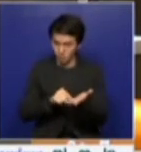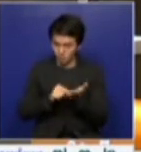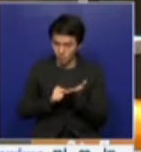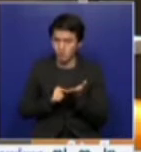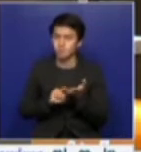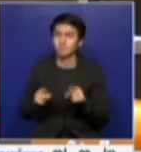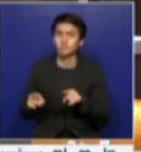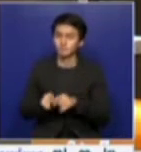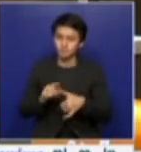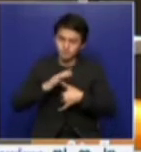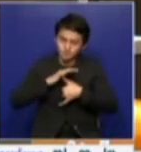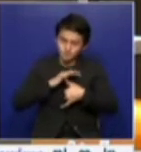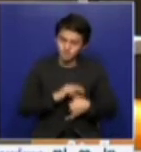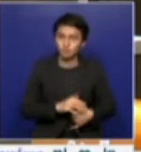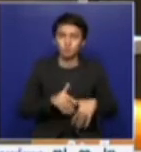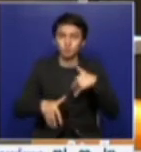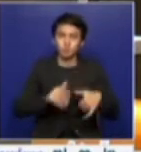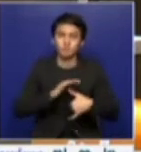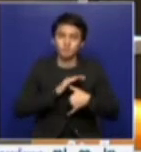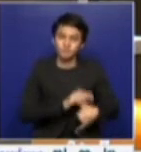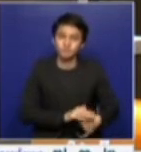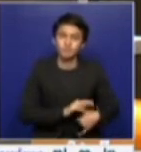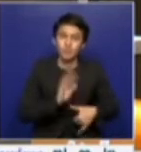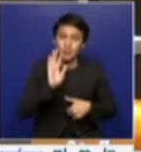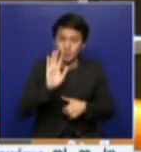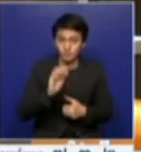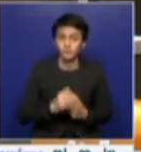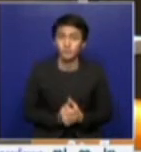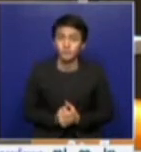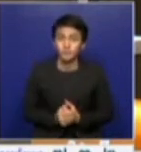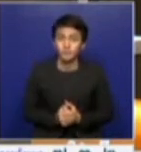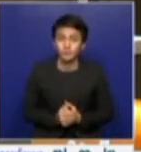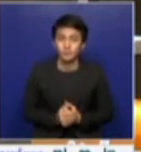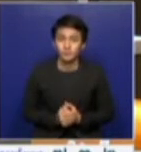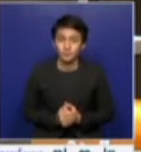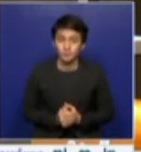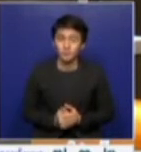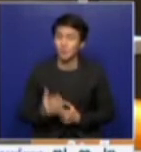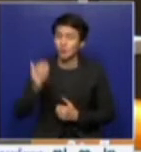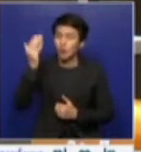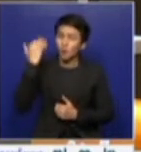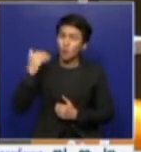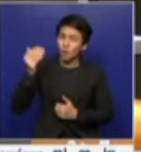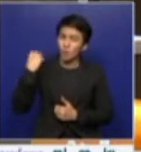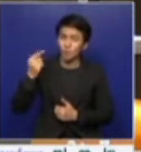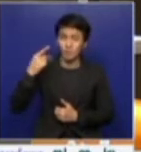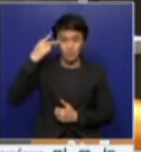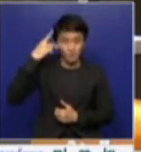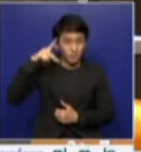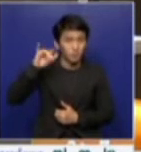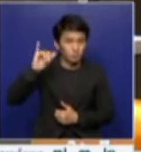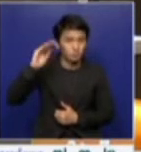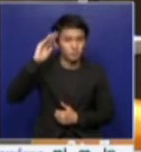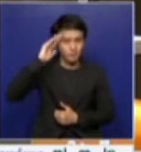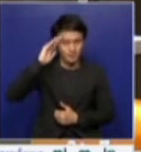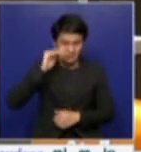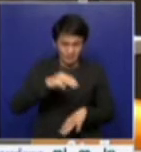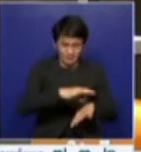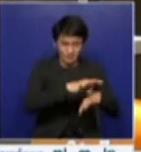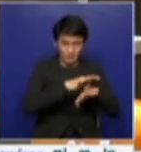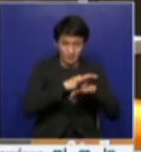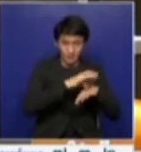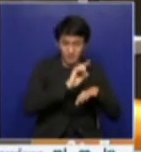คบคำพี่น้องประชาชนแต่เมื่อตอนที่พลเอกประยุทธ์จันทร์โอชาได้ยึดอำนาจมาใหม่ๆ